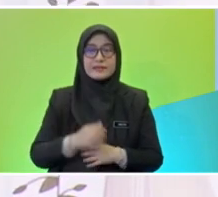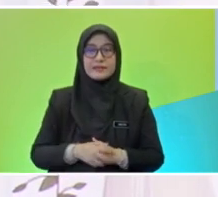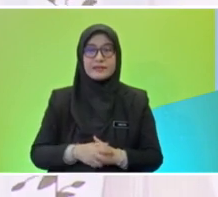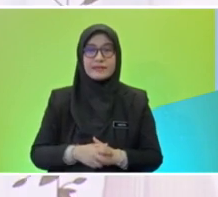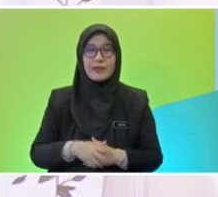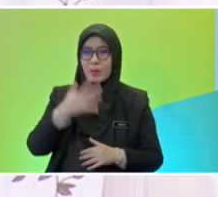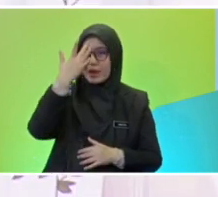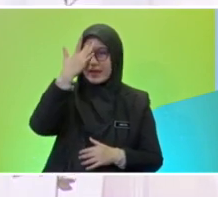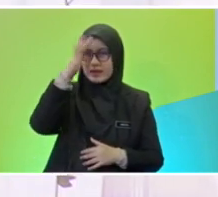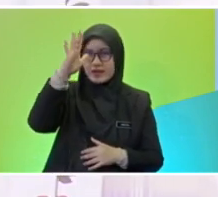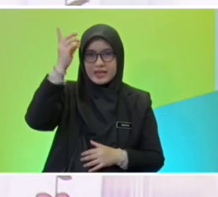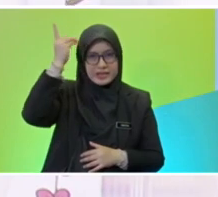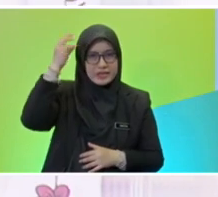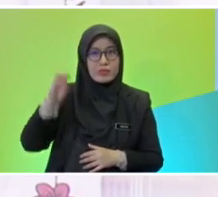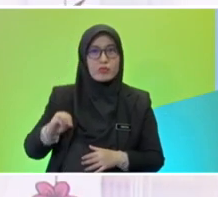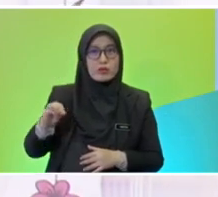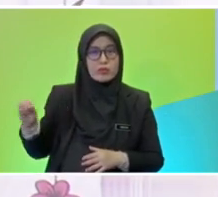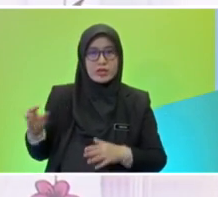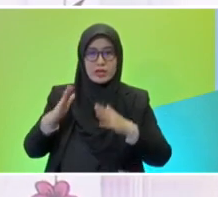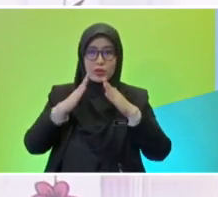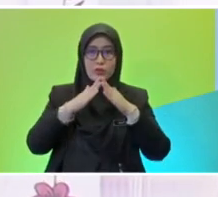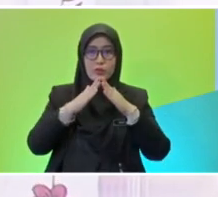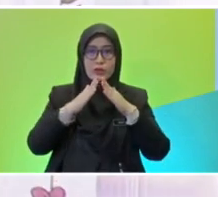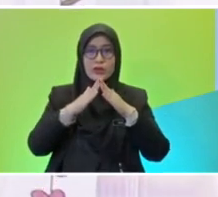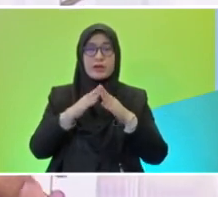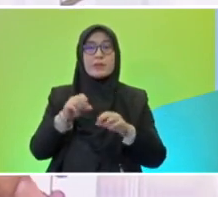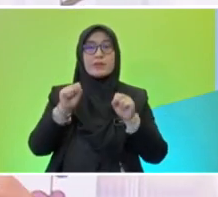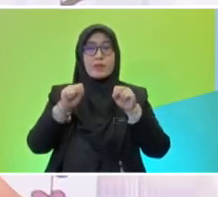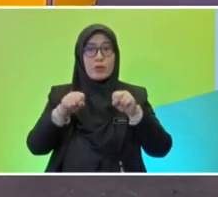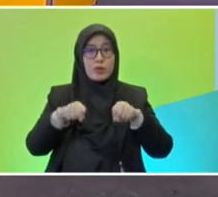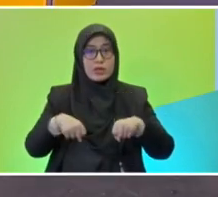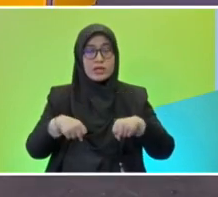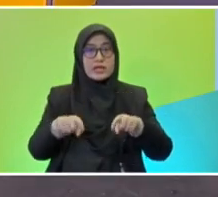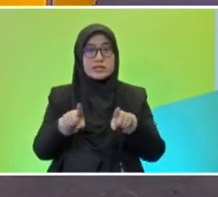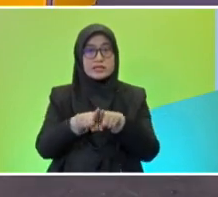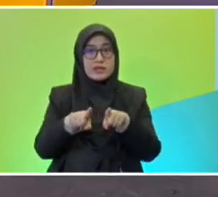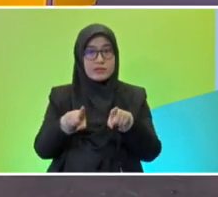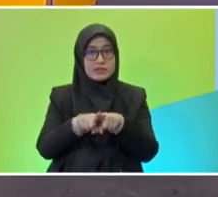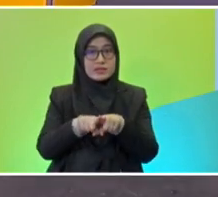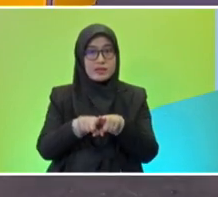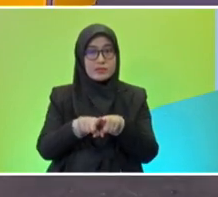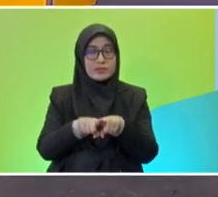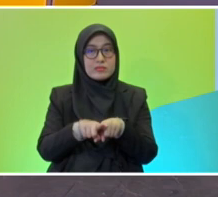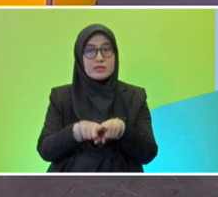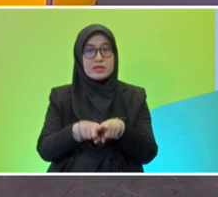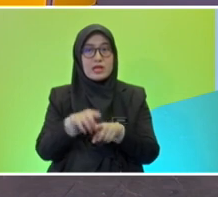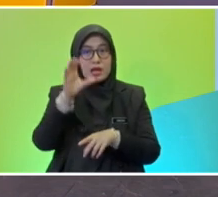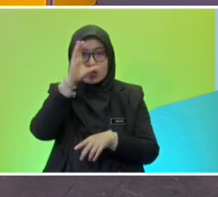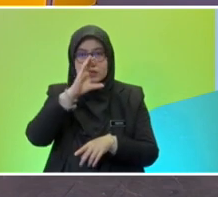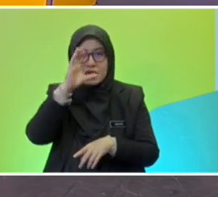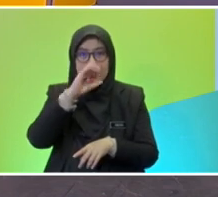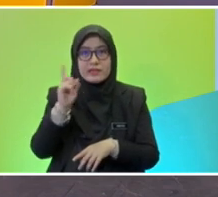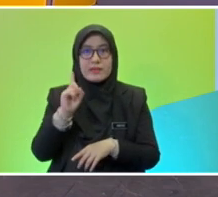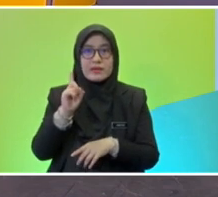ya adik-adik kayak rumah oke mudah-muri semua pun boleh ah menyatukan jawabannya adalah hati ya ah